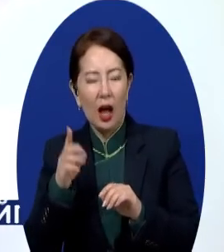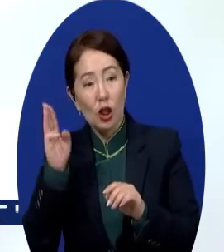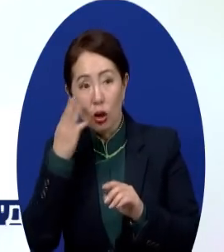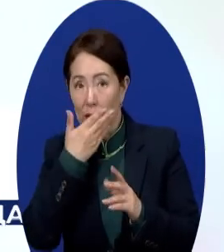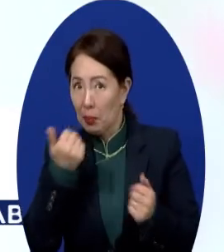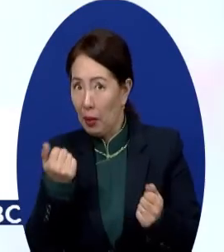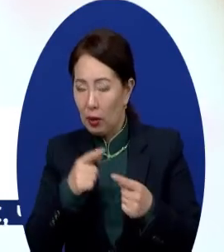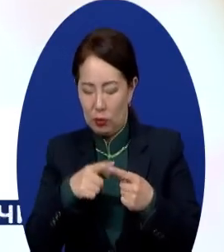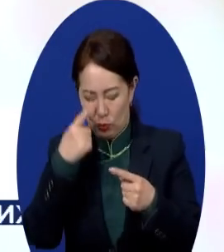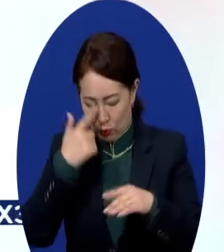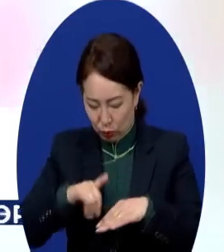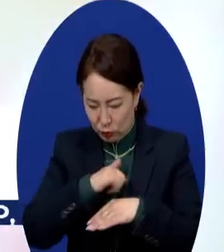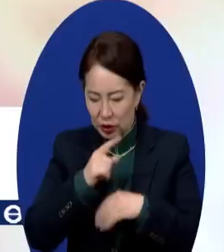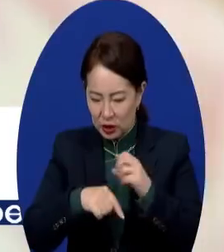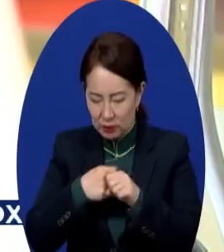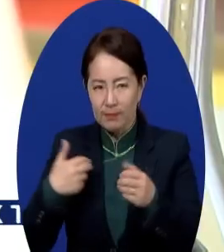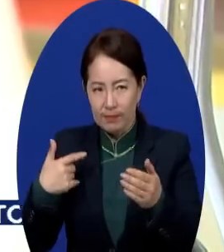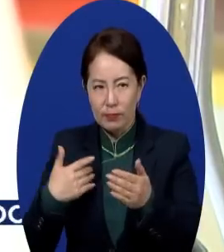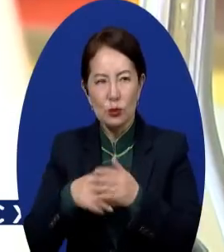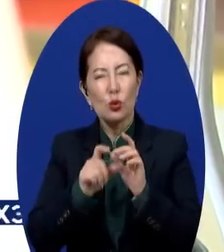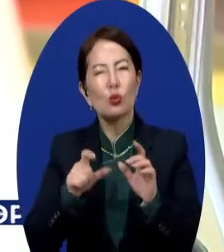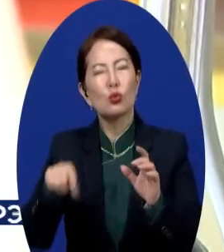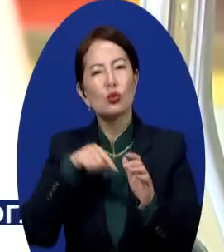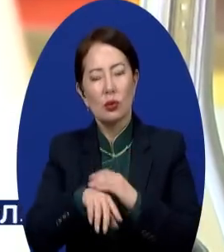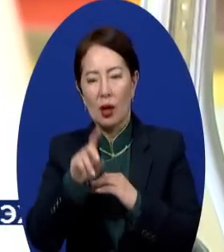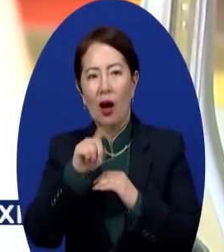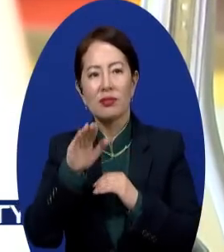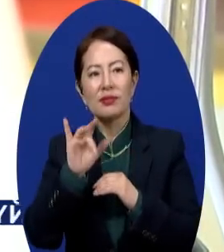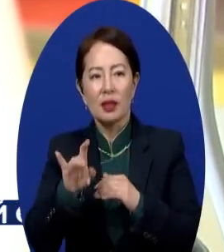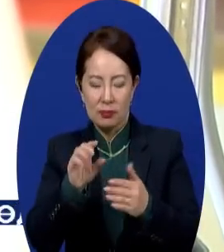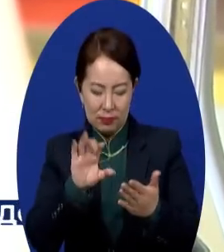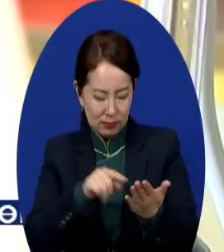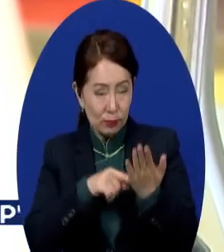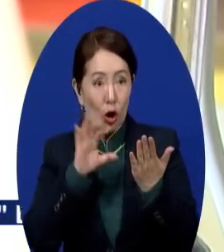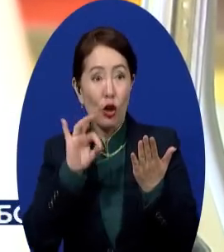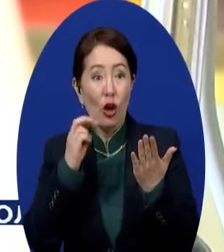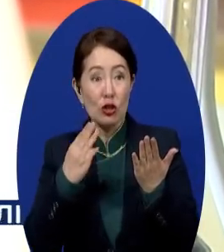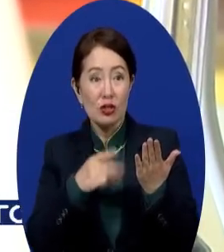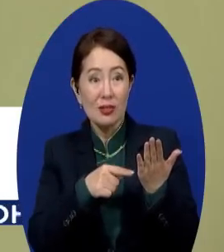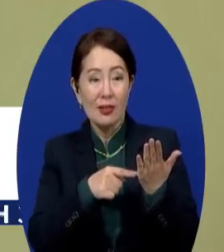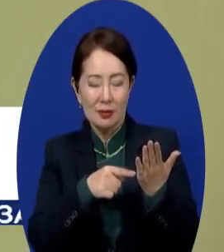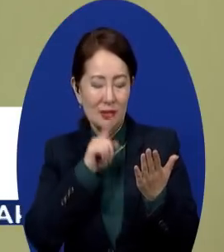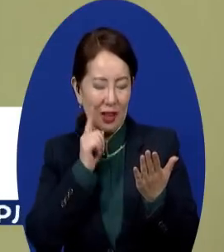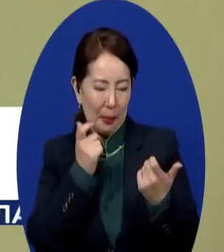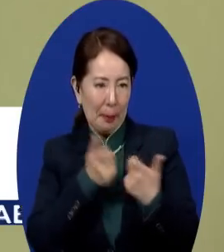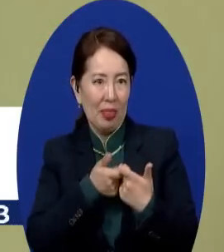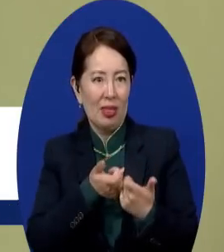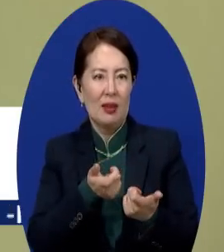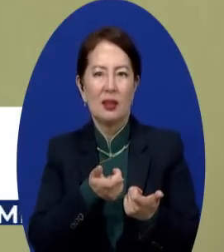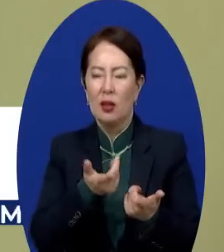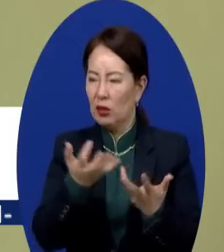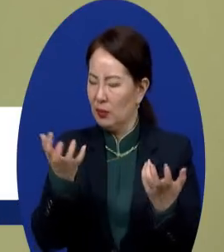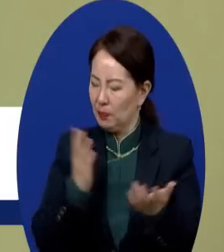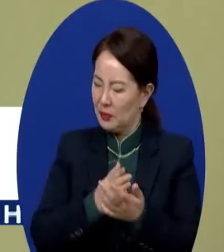Мөн манай улсад жил ирэх тусам хүн амын дунд хавдраар онцлогдох насны тоо залууж холжээ. Тиймээс хүн бүхэн өөрийн